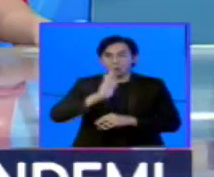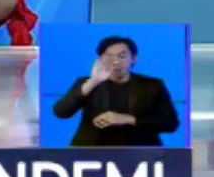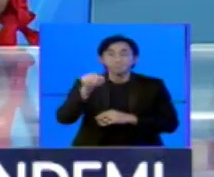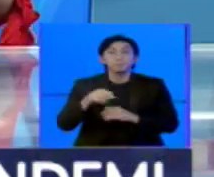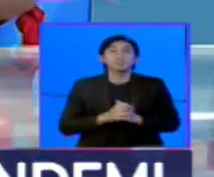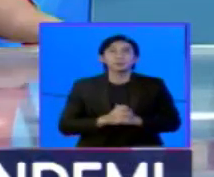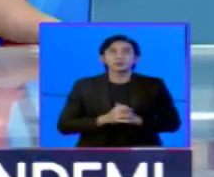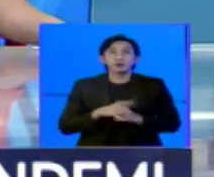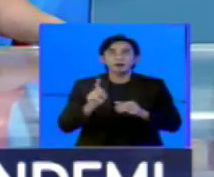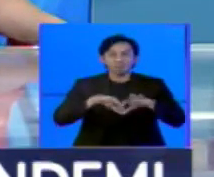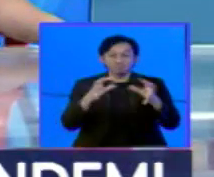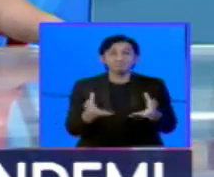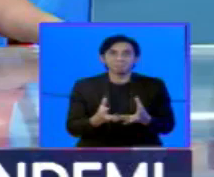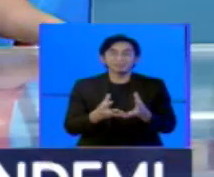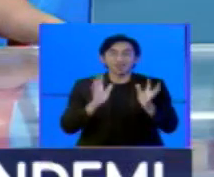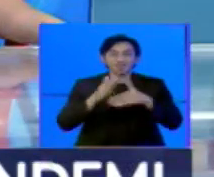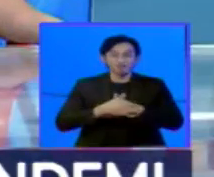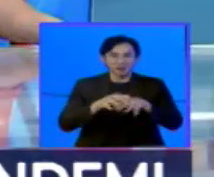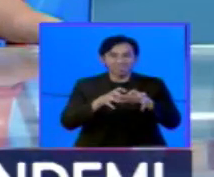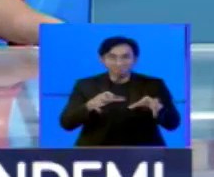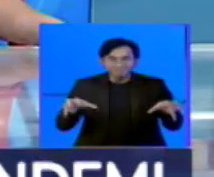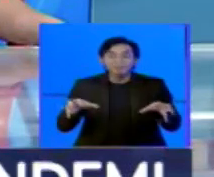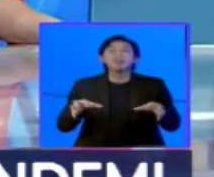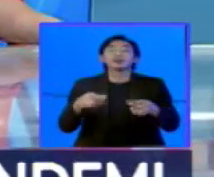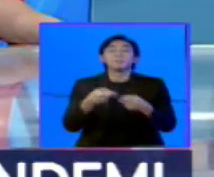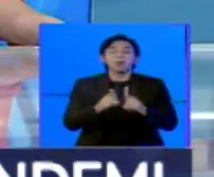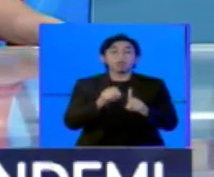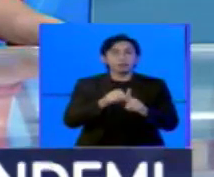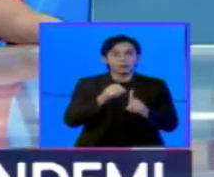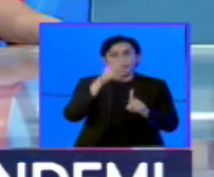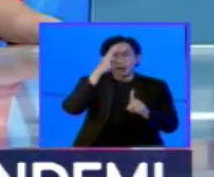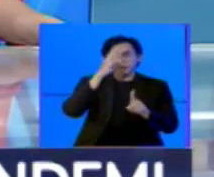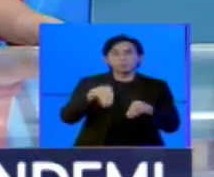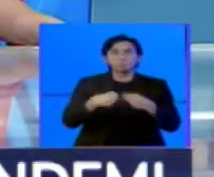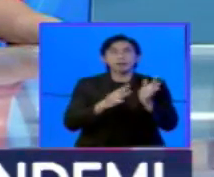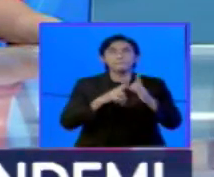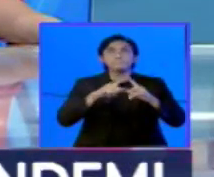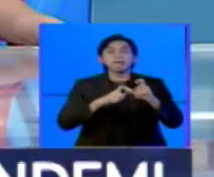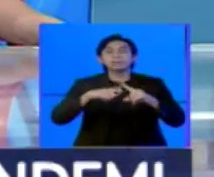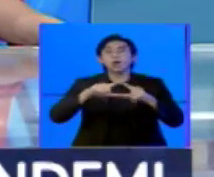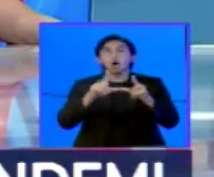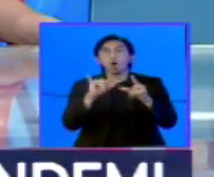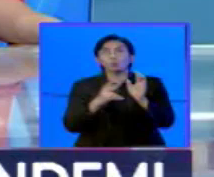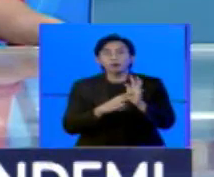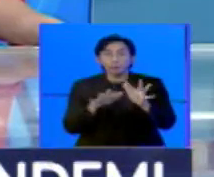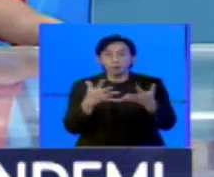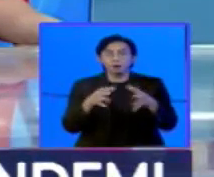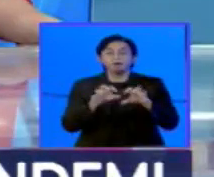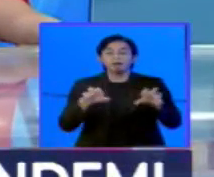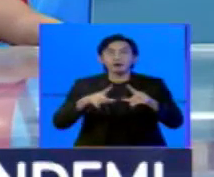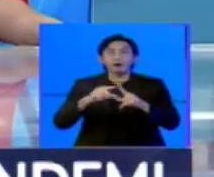agama. Uniknya, selain seperangkat alat sholat, pengantin pria juga memberikan mas kawin berupa seperangkat alat medis APD.